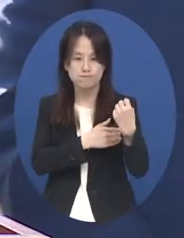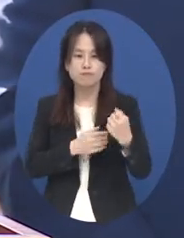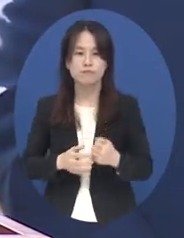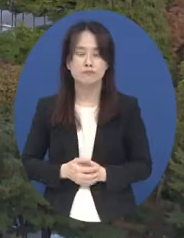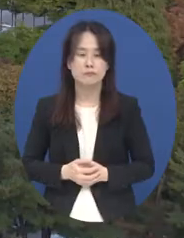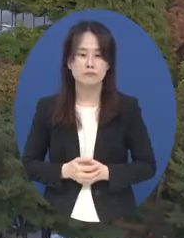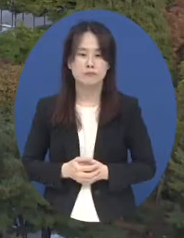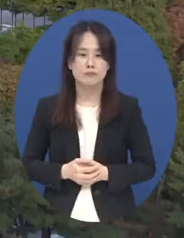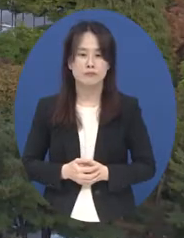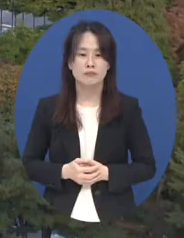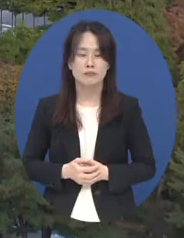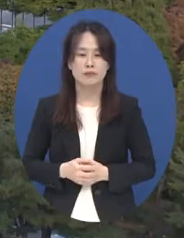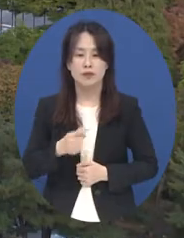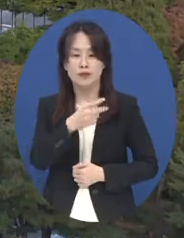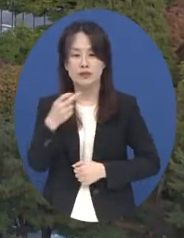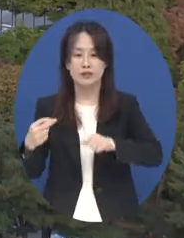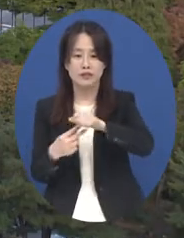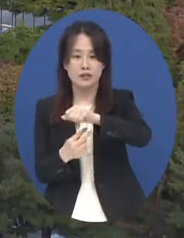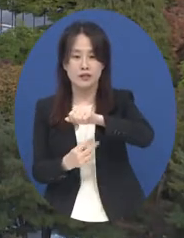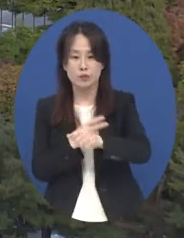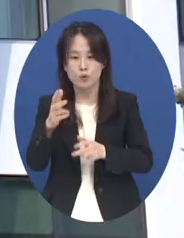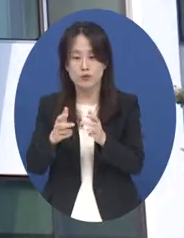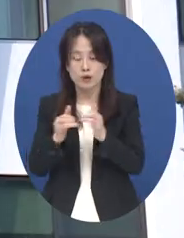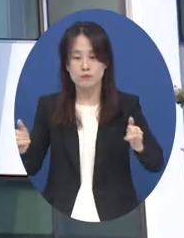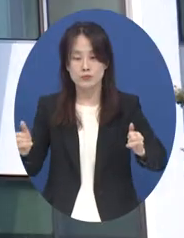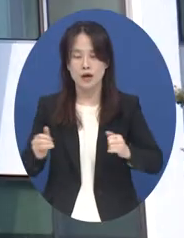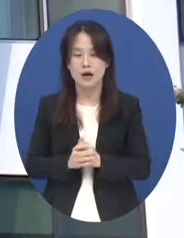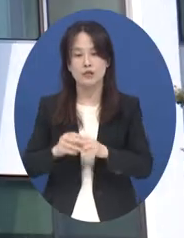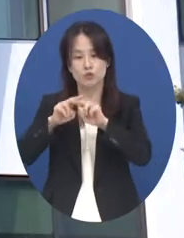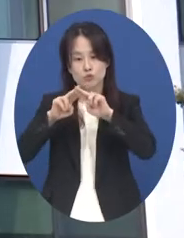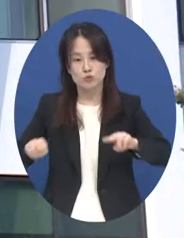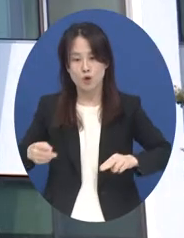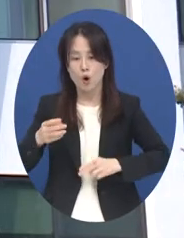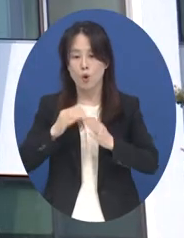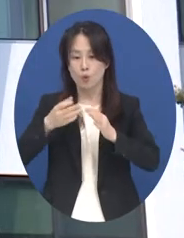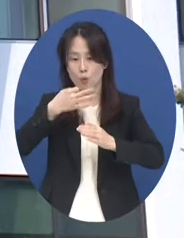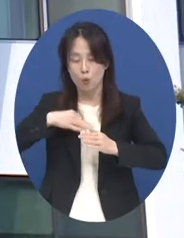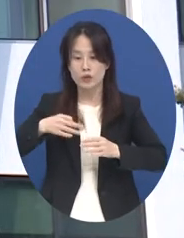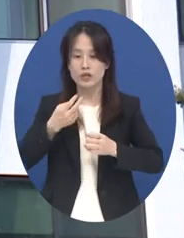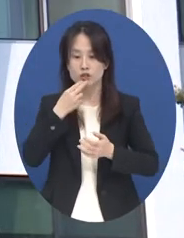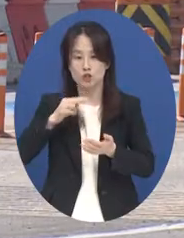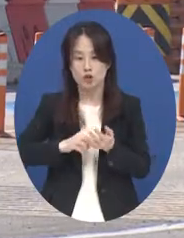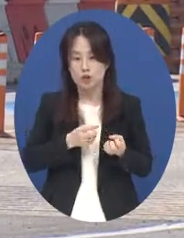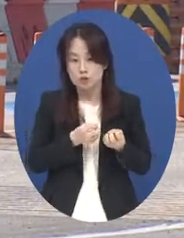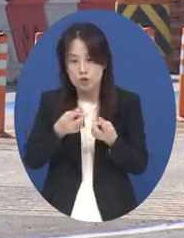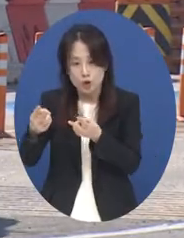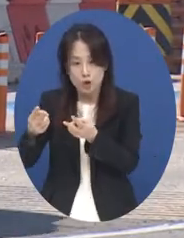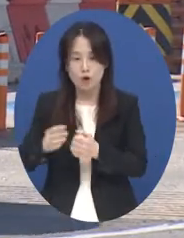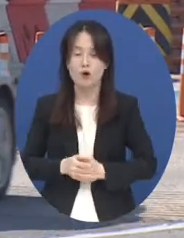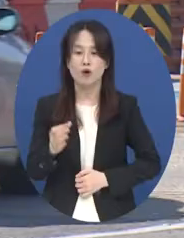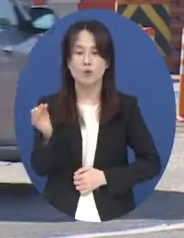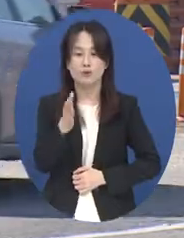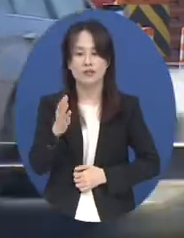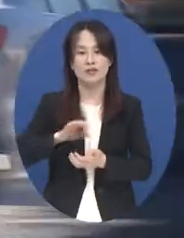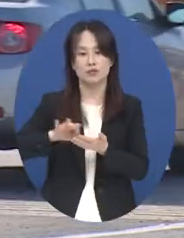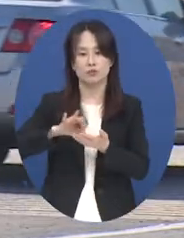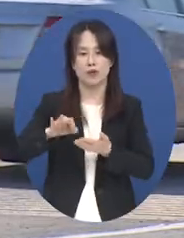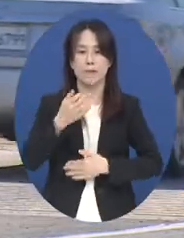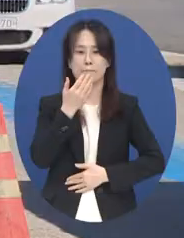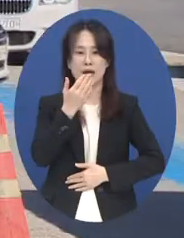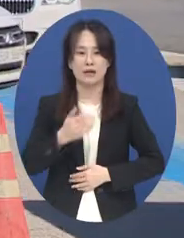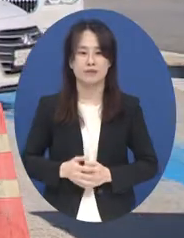교통권입니다. 경기도가 일산대교 사업자 지정을 취소하는 공익처분 통지서를 보내면서 무료로 통행할 수 있게 된